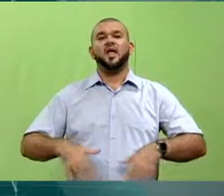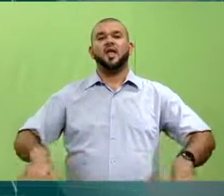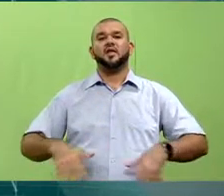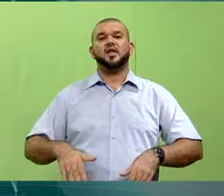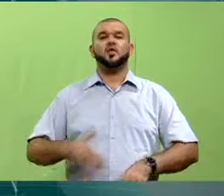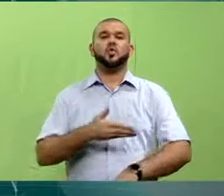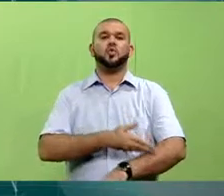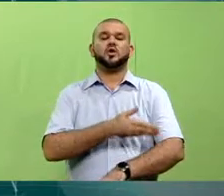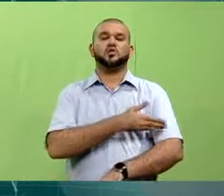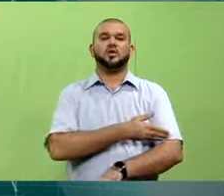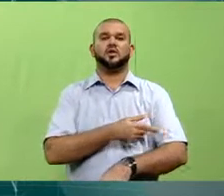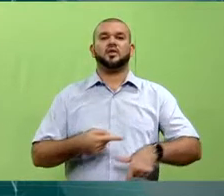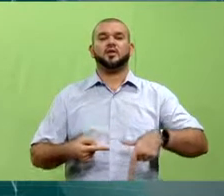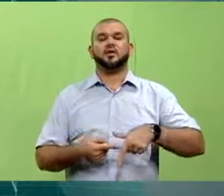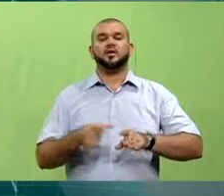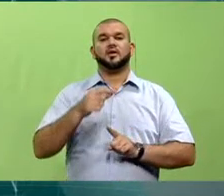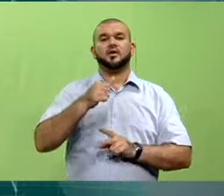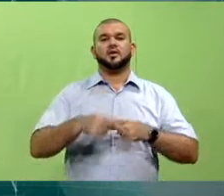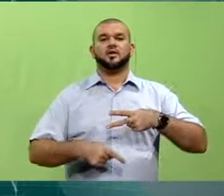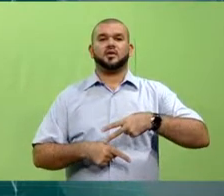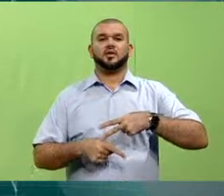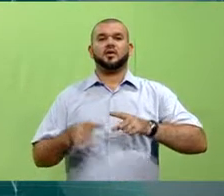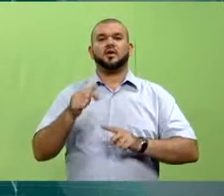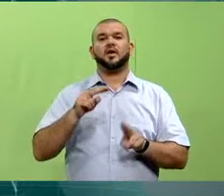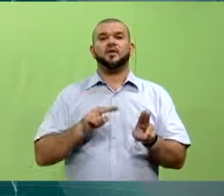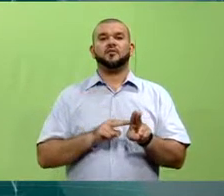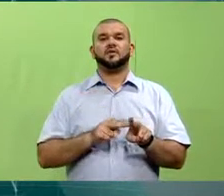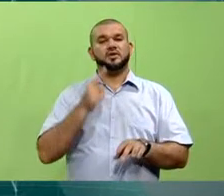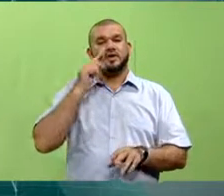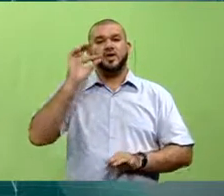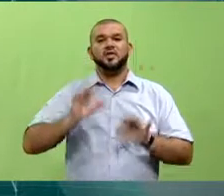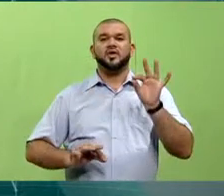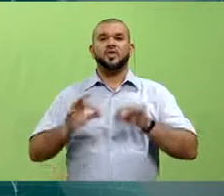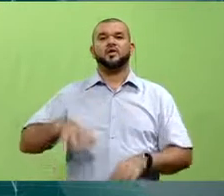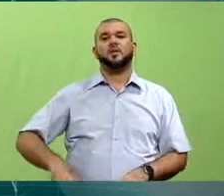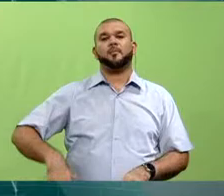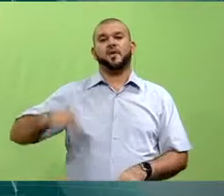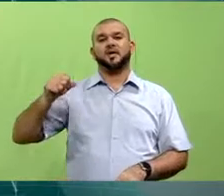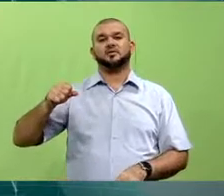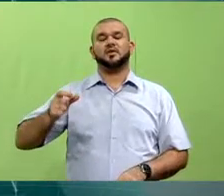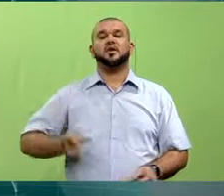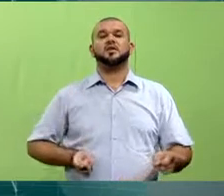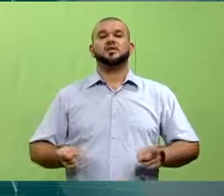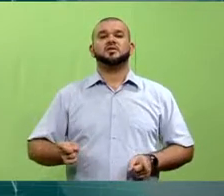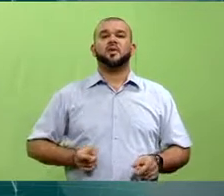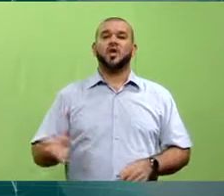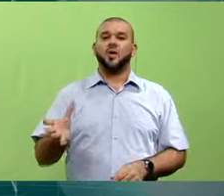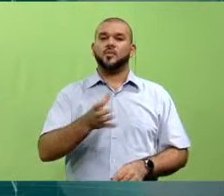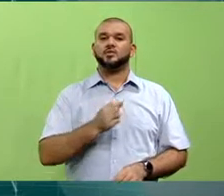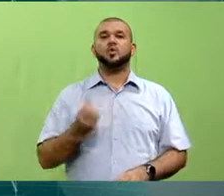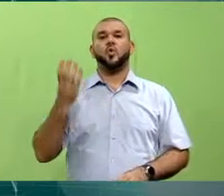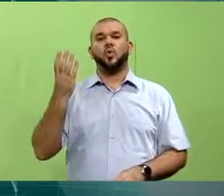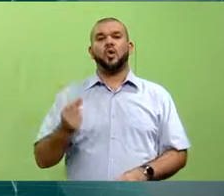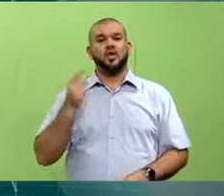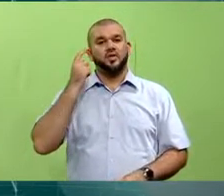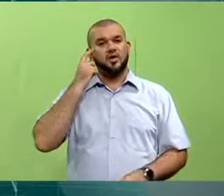fizik tedavi merkezinden hizmet almasına da olanak tanıyan belediyenin yaşlı üyelerine